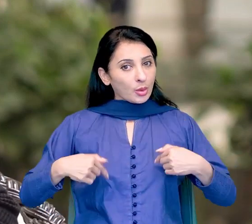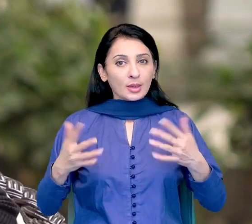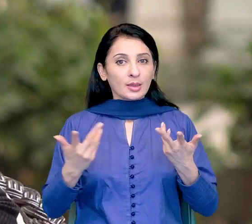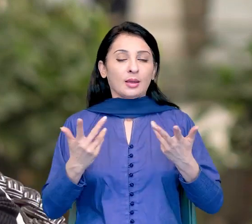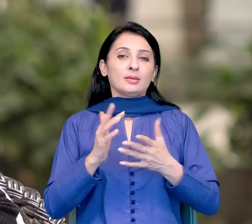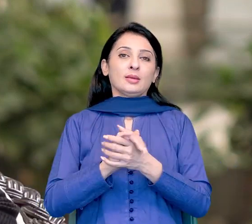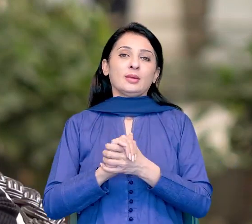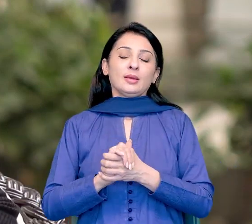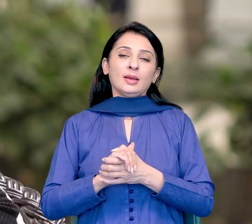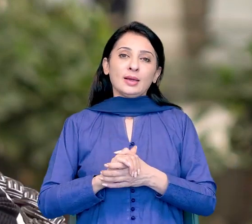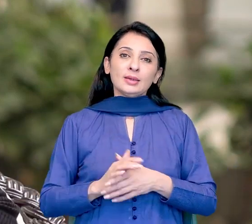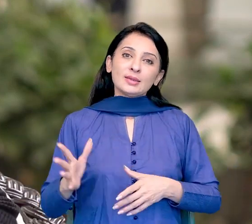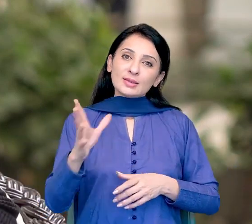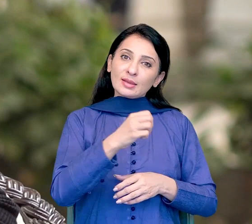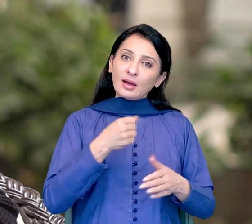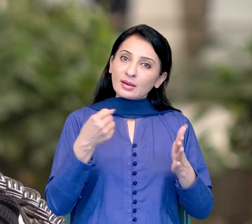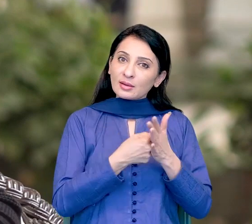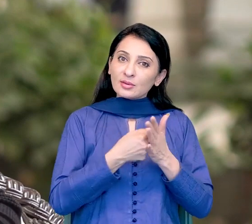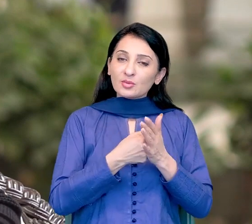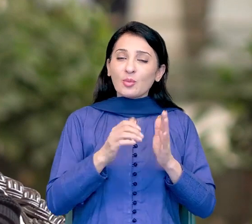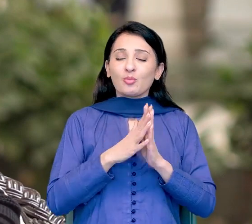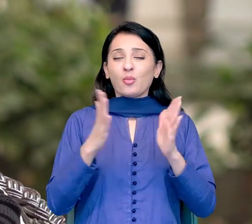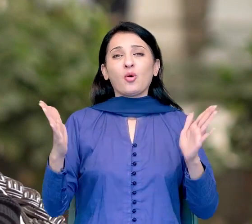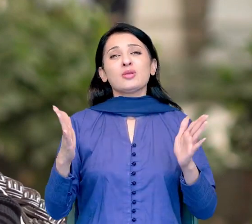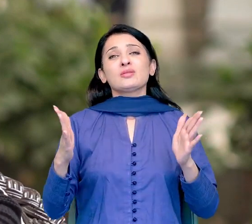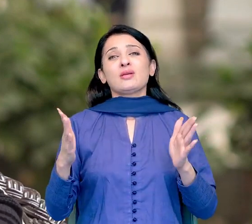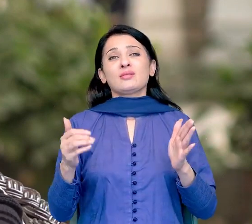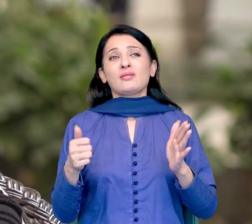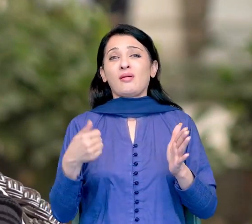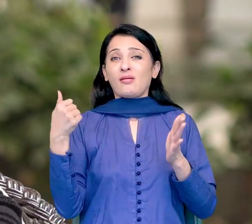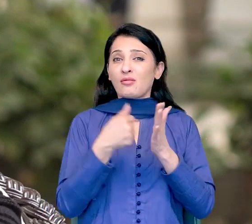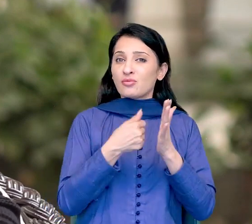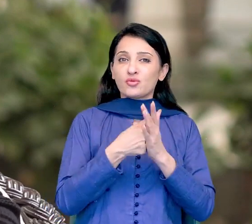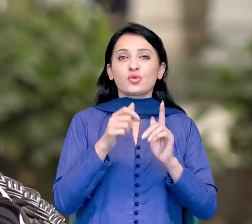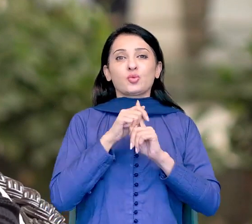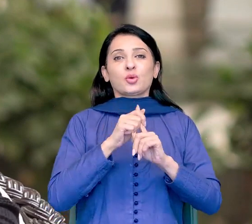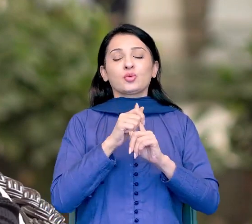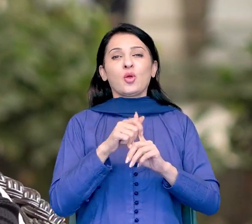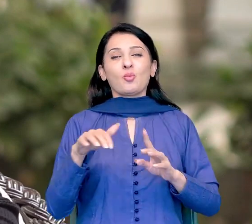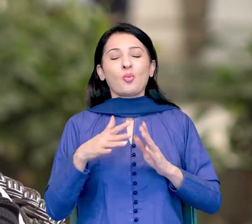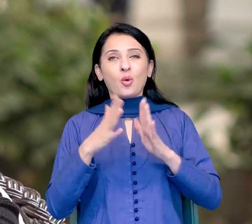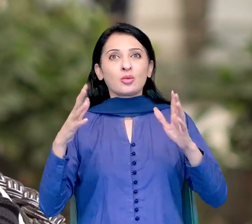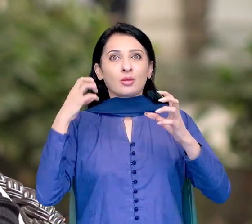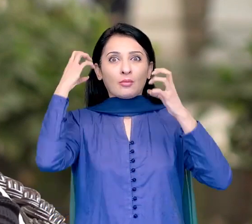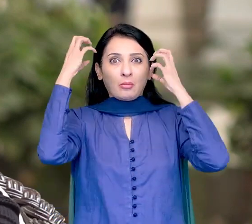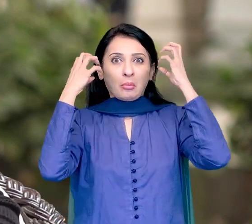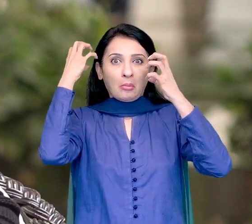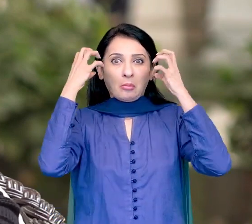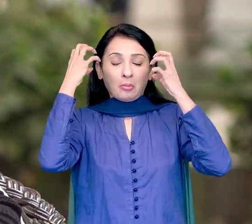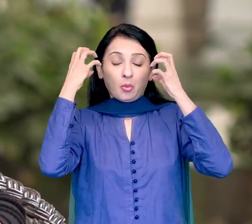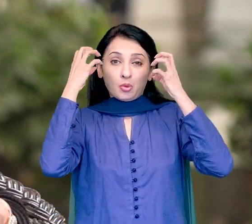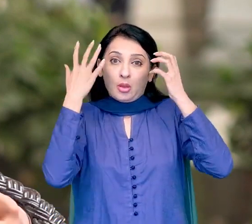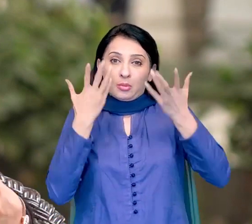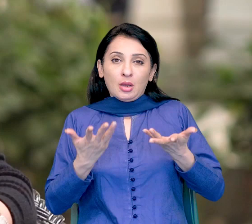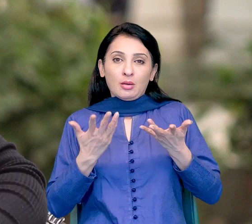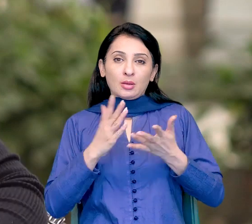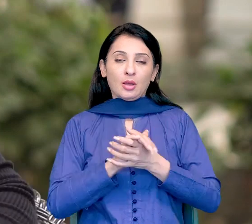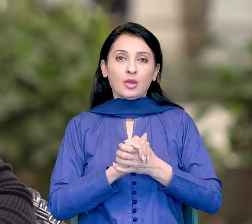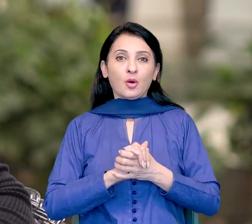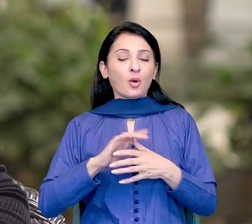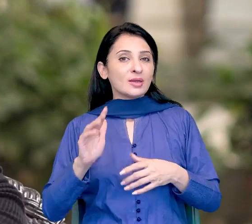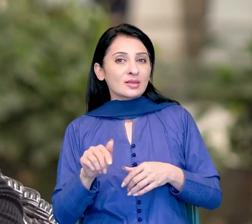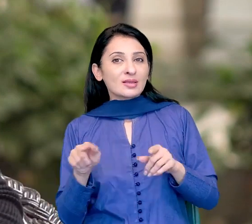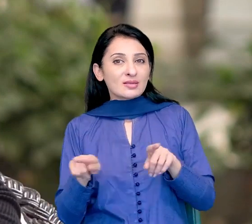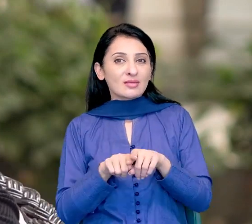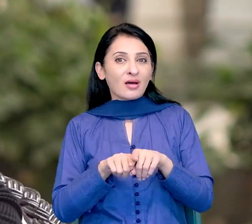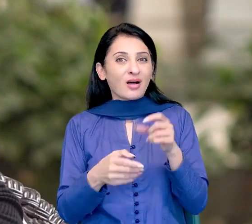ہے، دس لیڈس ٹو اے لاٹ آف ہارٹ برن، بہت ڈس اپوائنٹمنٹس، بہت زیادہ فرسٹریشن، اور اس کے اپنے جو میڈیکل